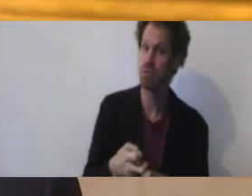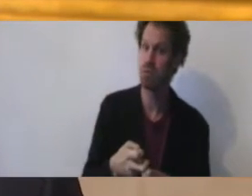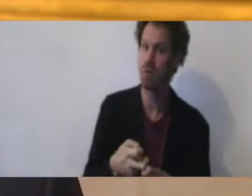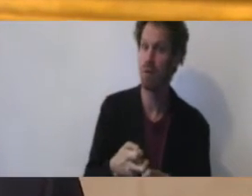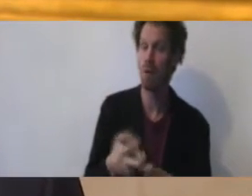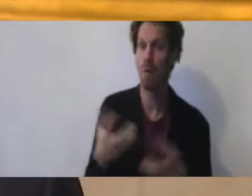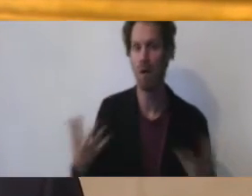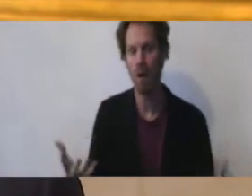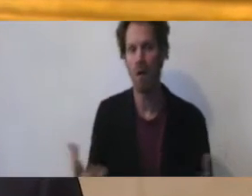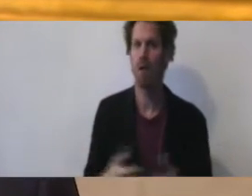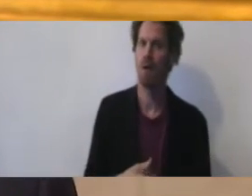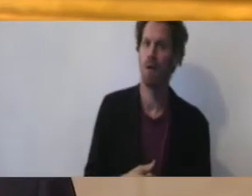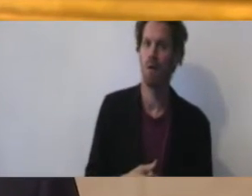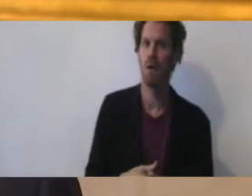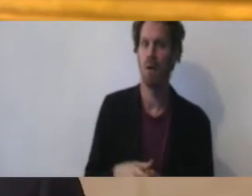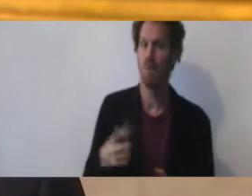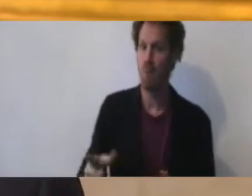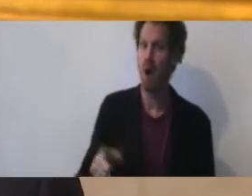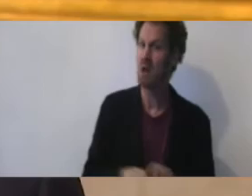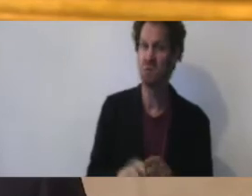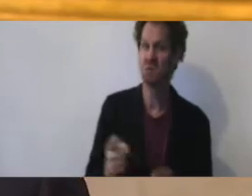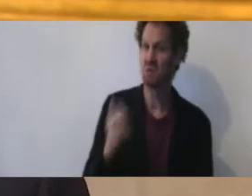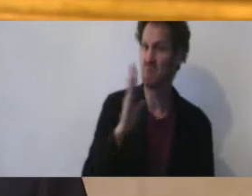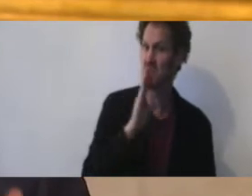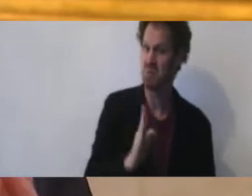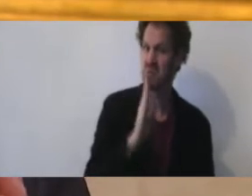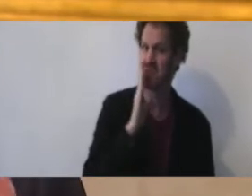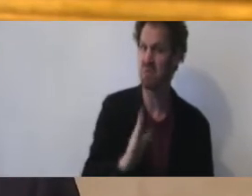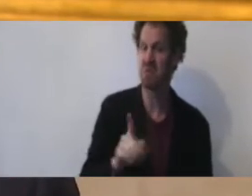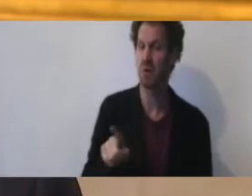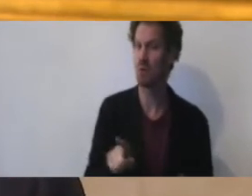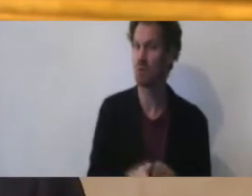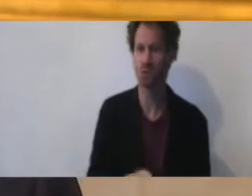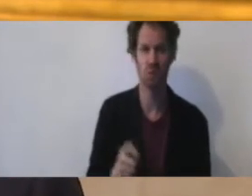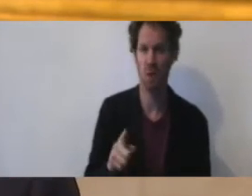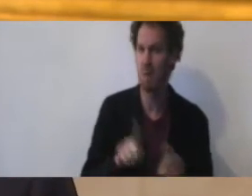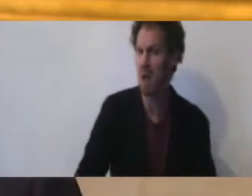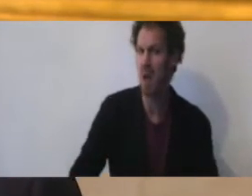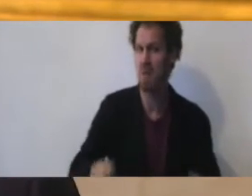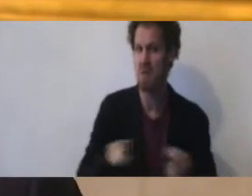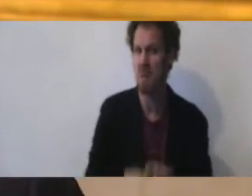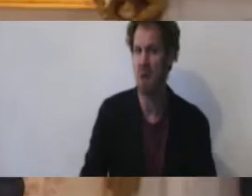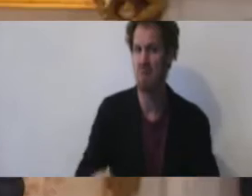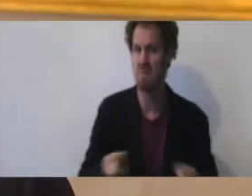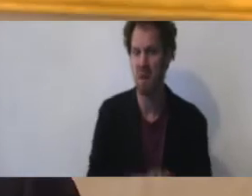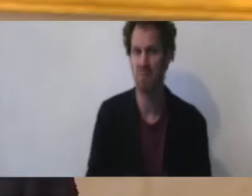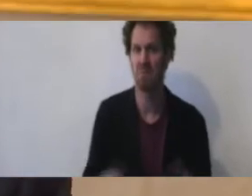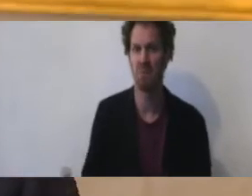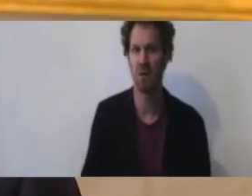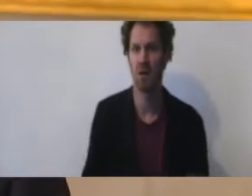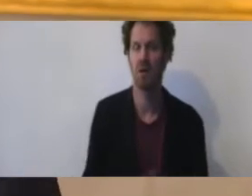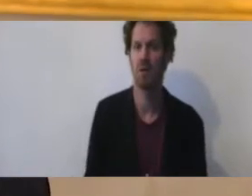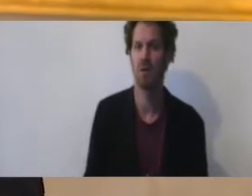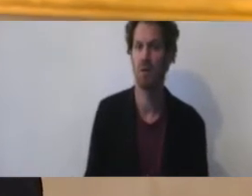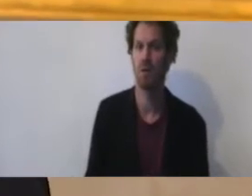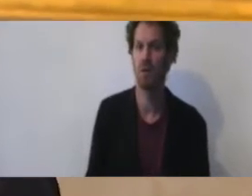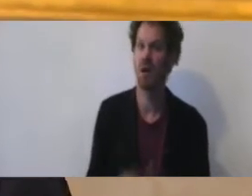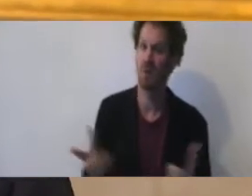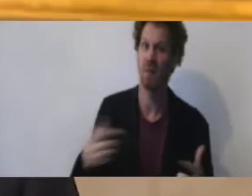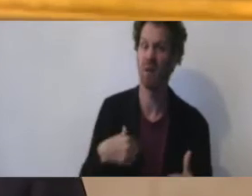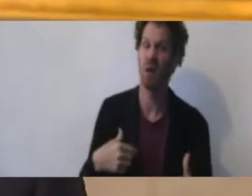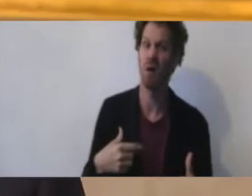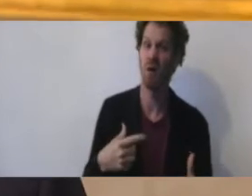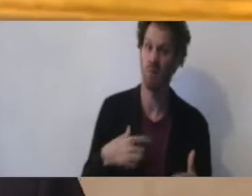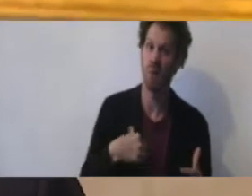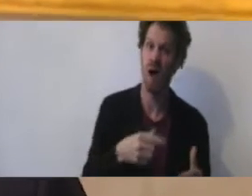preuves de toutes sortes j'ai tenu bon et suivi fermement le cap que j'avais fixé aux entreprises maintenant